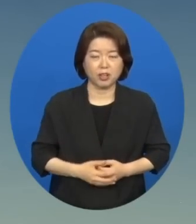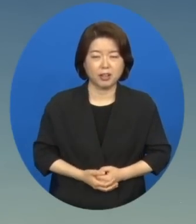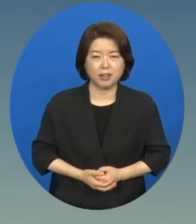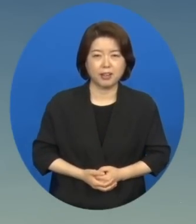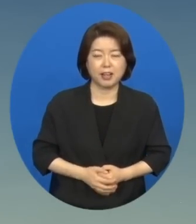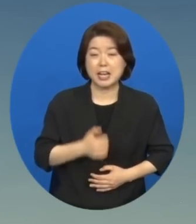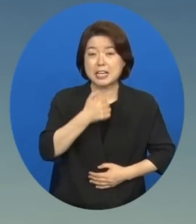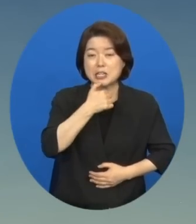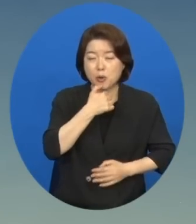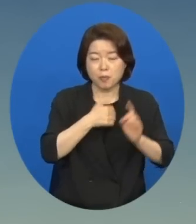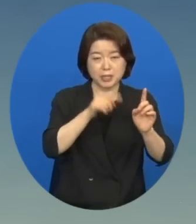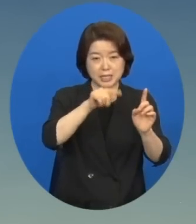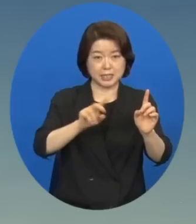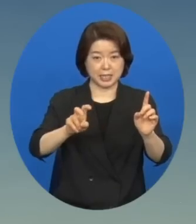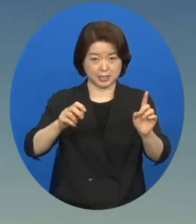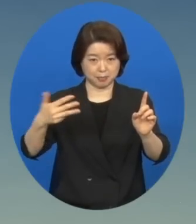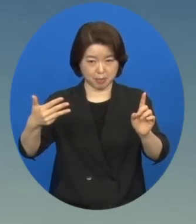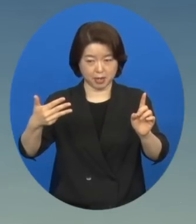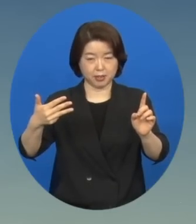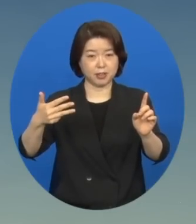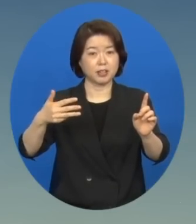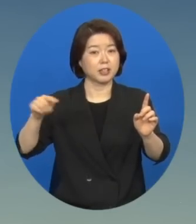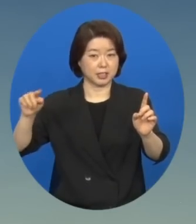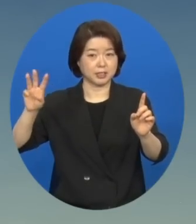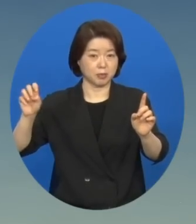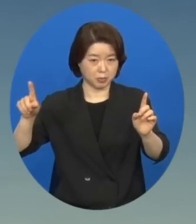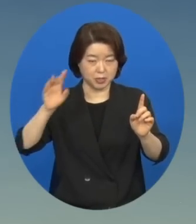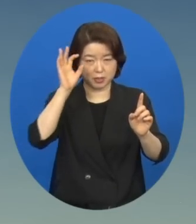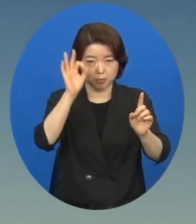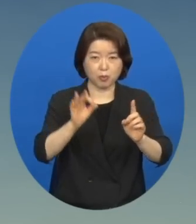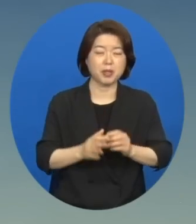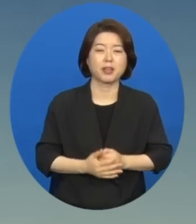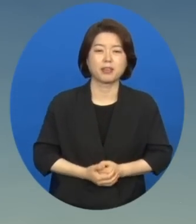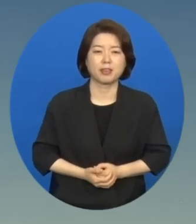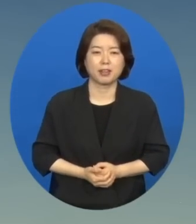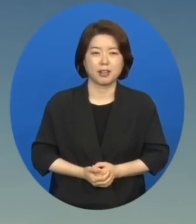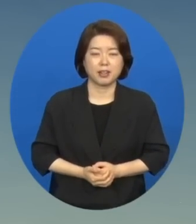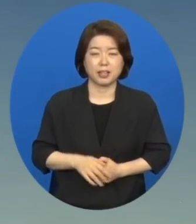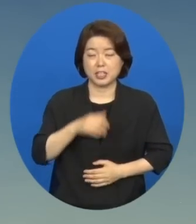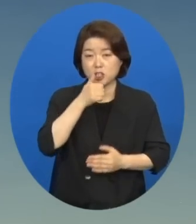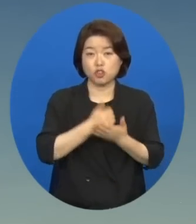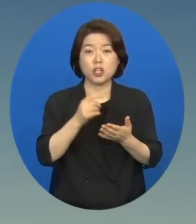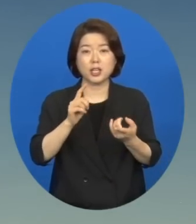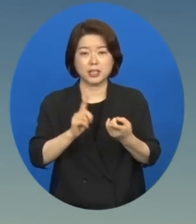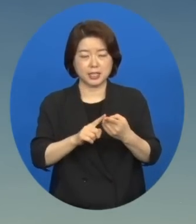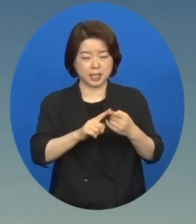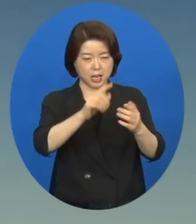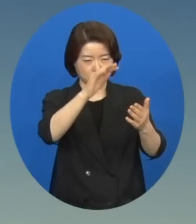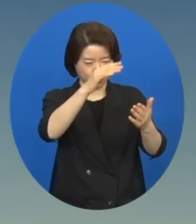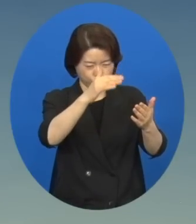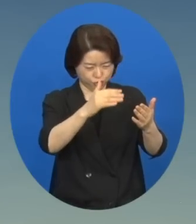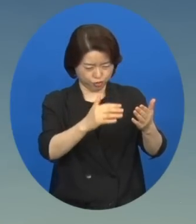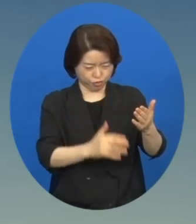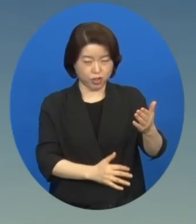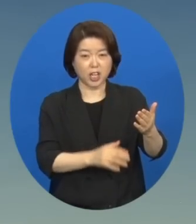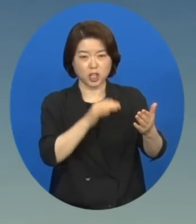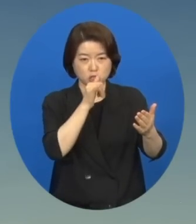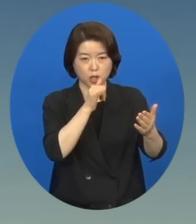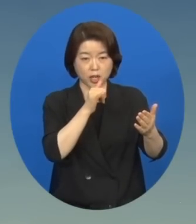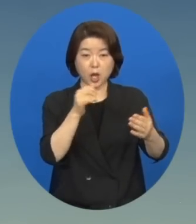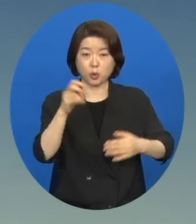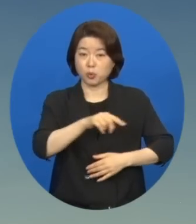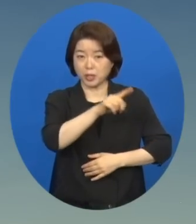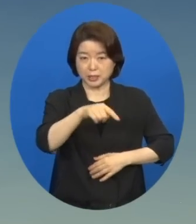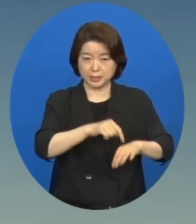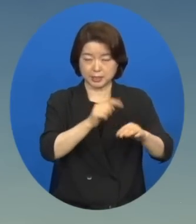로마서 1장 28절에서 31절에 보면 이 죄에 대한 목록이 나옵니다. 또한 그들이